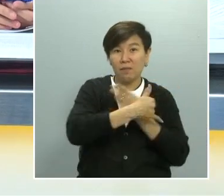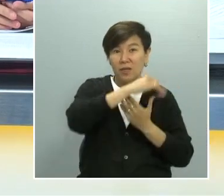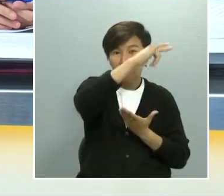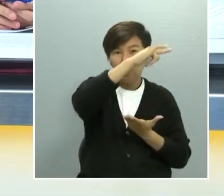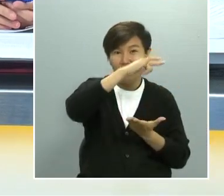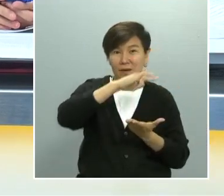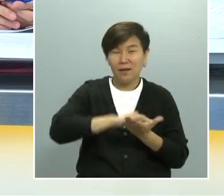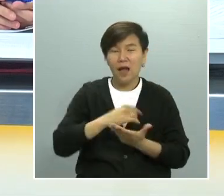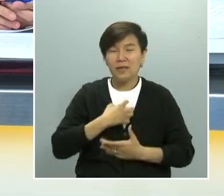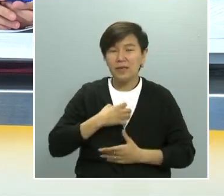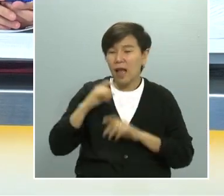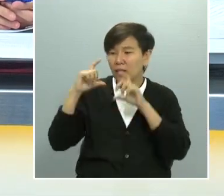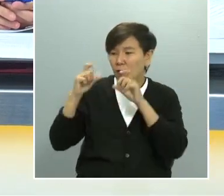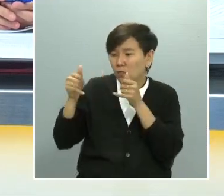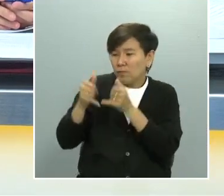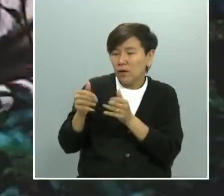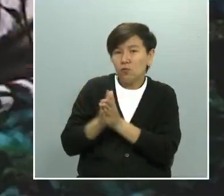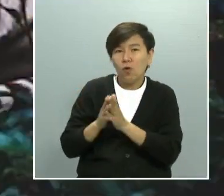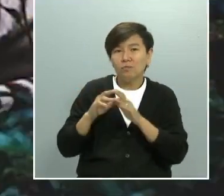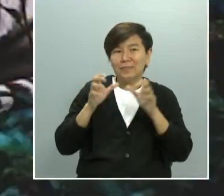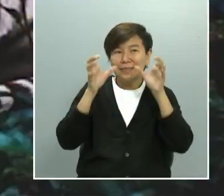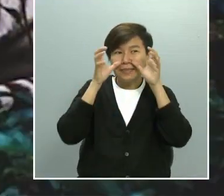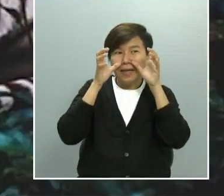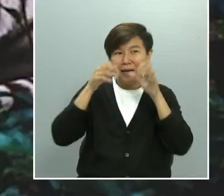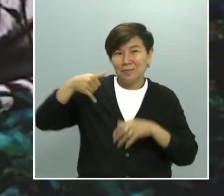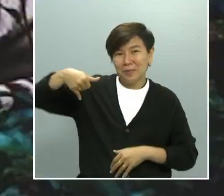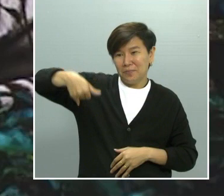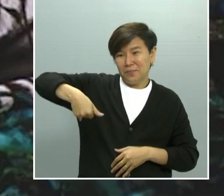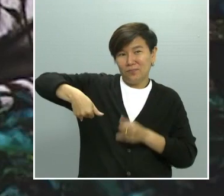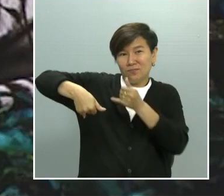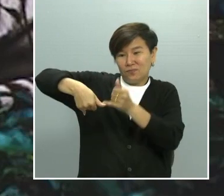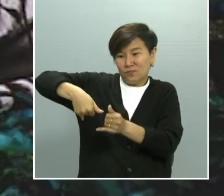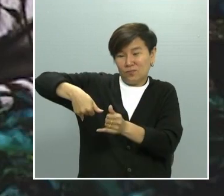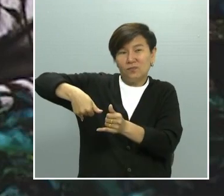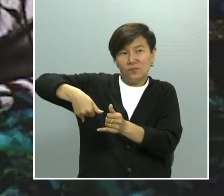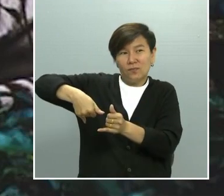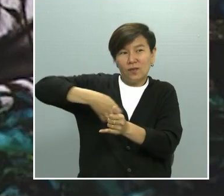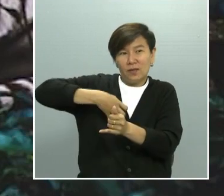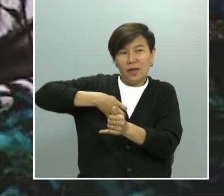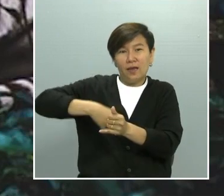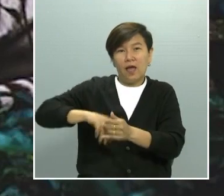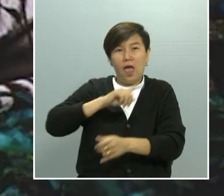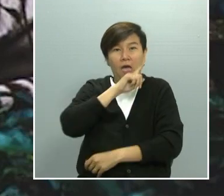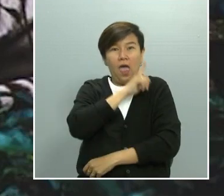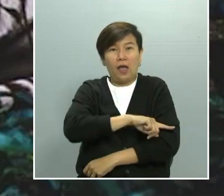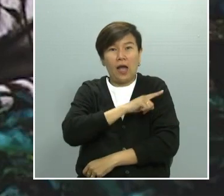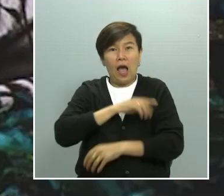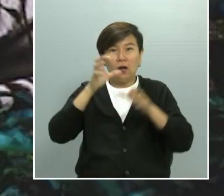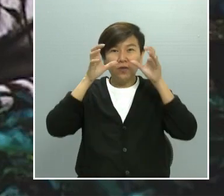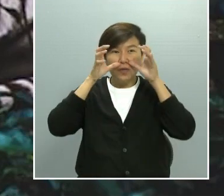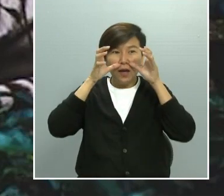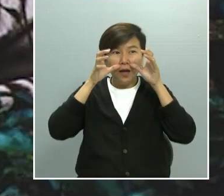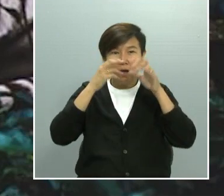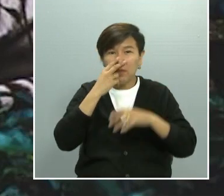สิ่งที่เธอคิดคือภาพนี้เสือโคร่งแต่สิ่งที่มาเจอ